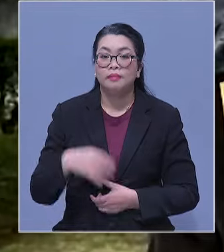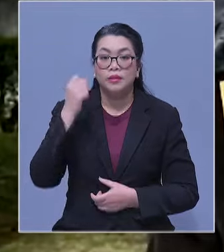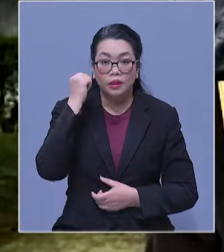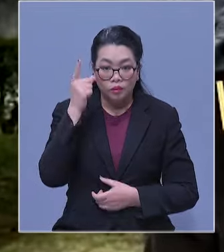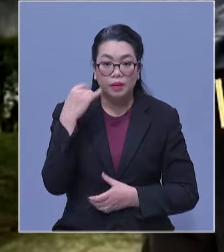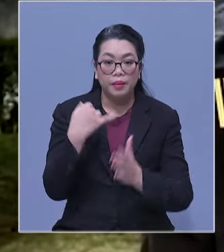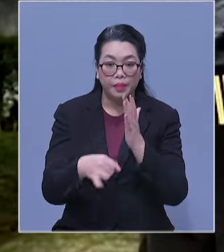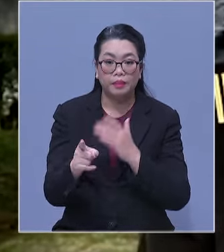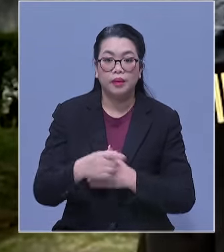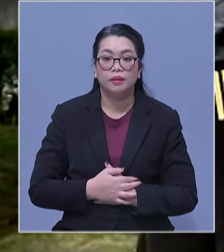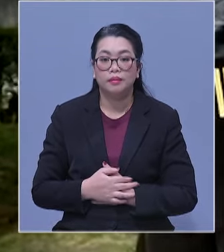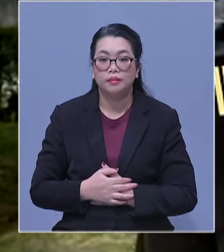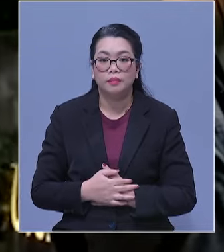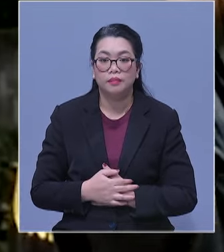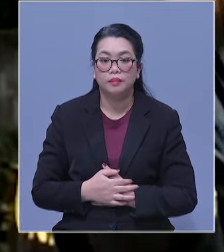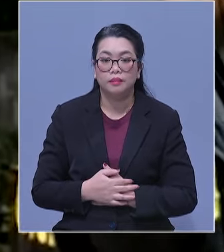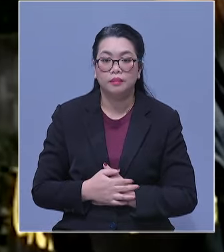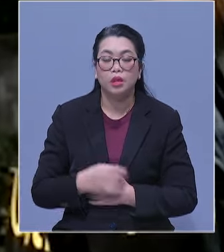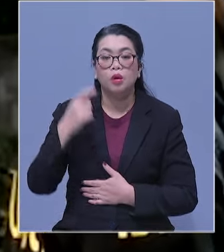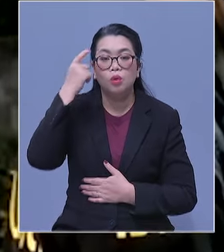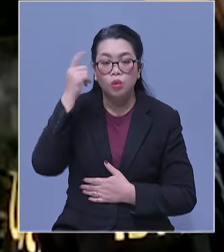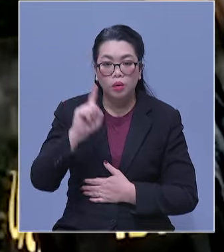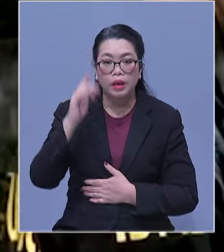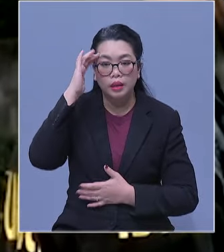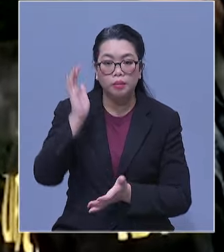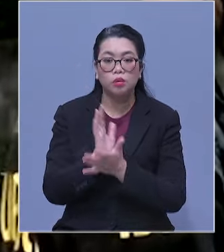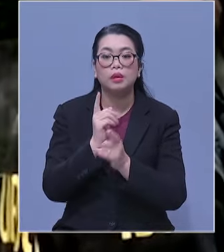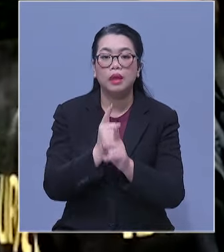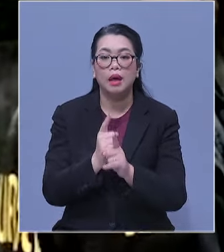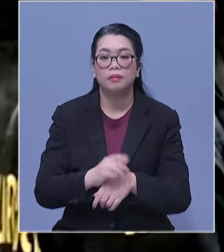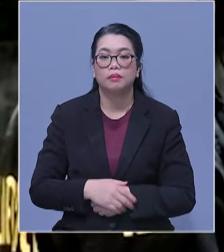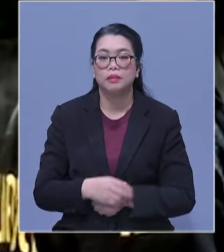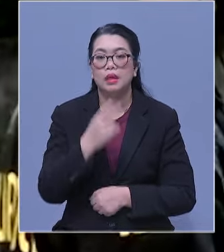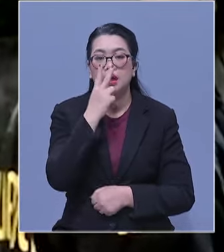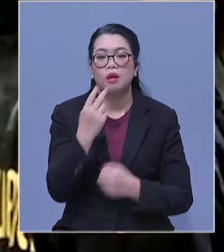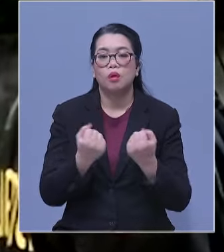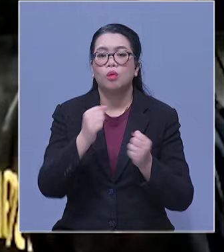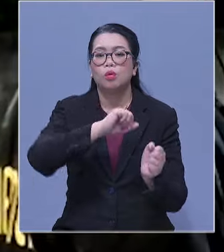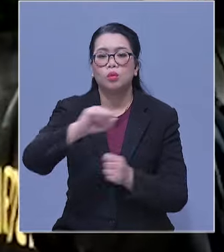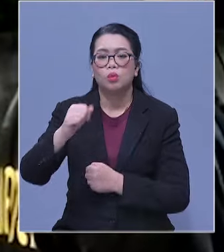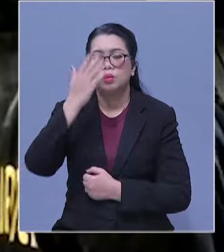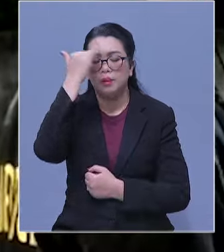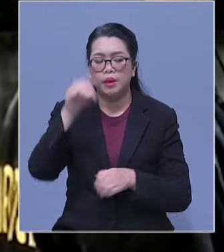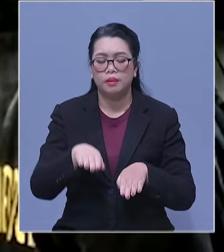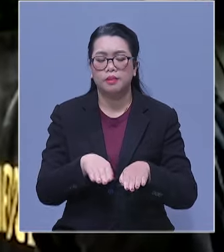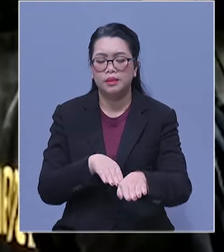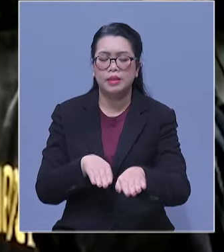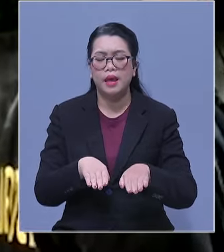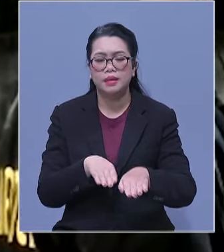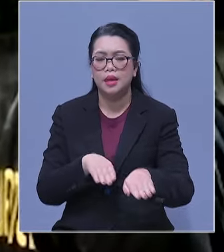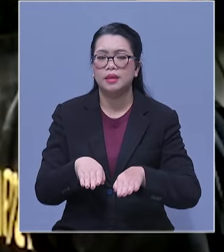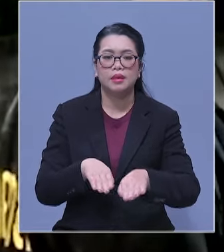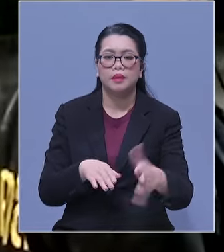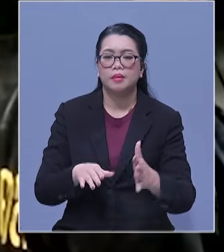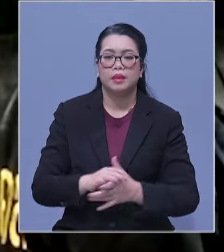เข้าใจข้อหาครับสิทธิ์ที่ผมแจ้งแล้วนะ ครับผม รู้ตั้งแต่เมื่อไหร่ว่าตำรวจตาม รถตู้พอผมคิดว่าทำไมเขาไม่แซงเขาเนี่ยผมก็เน